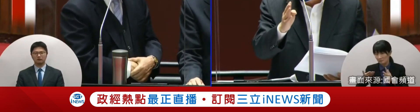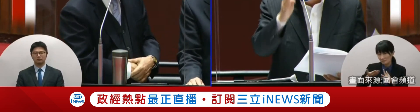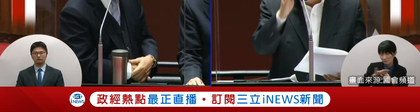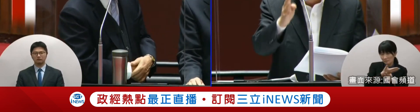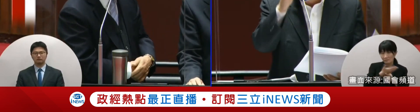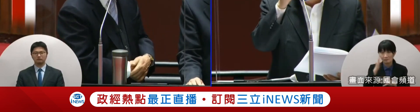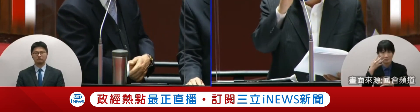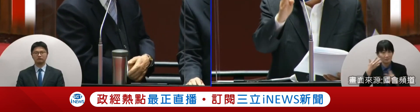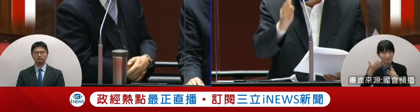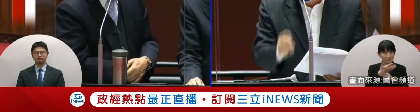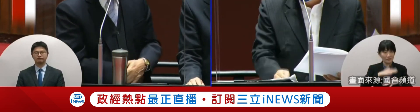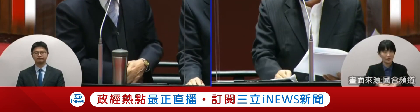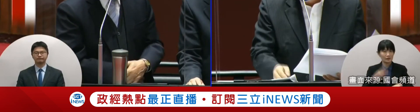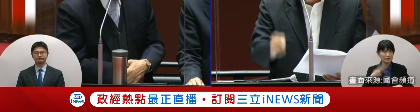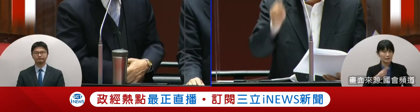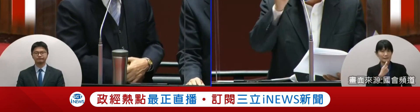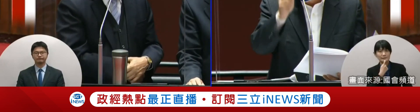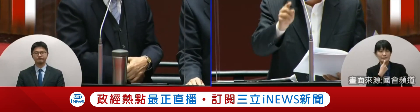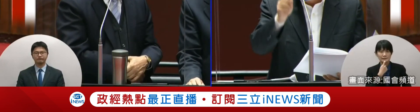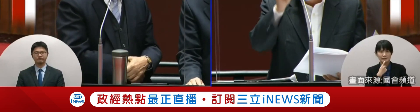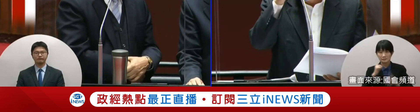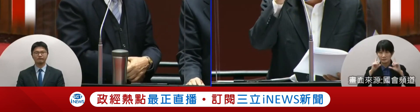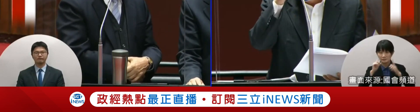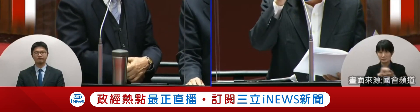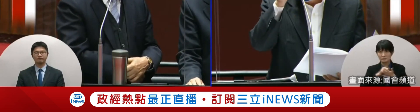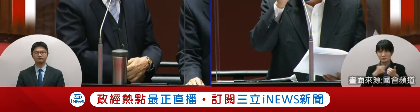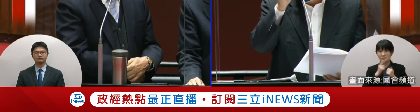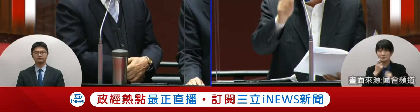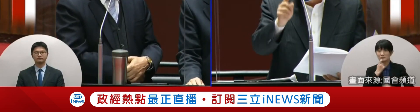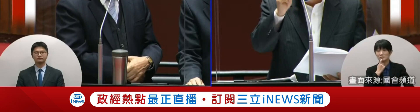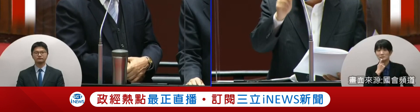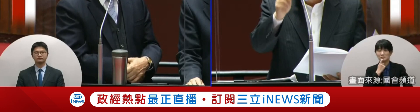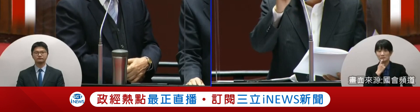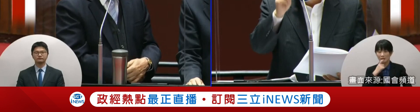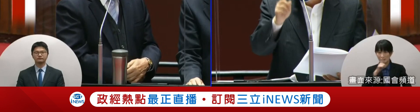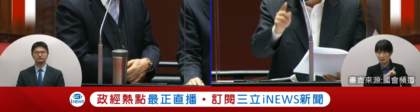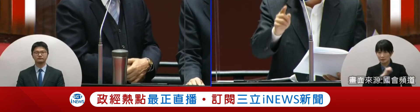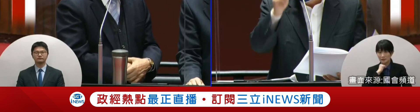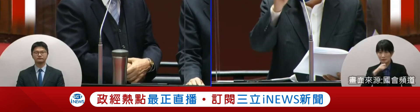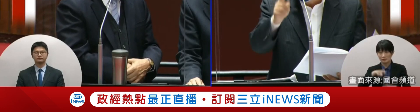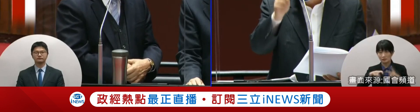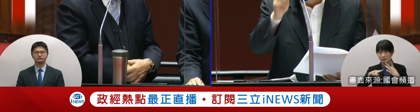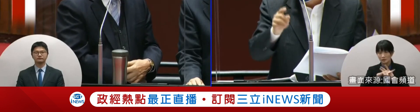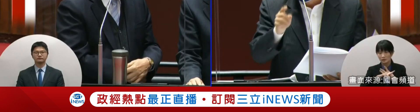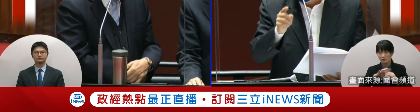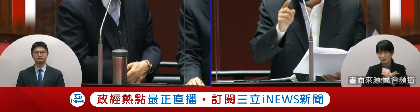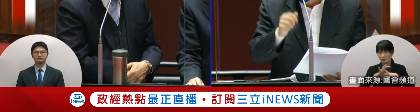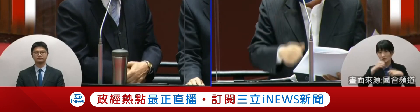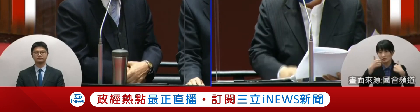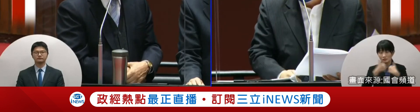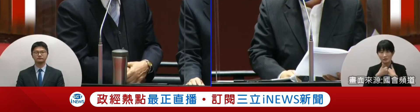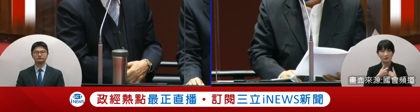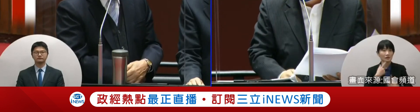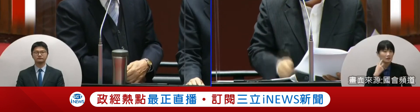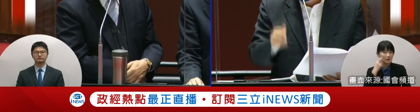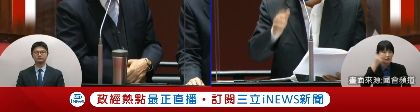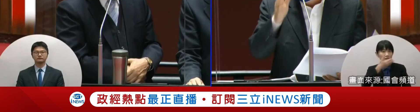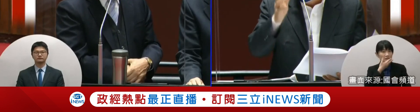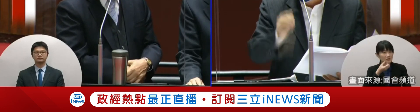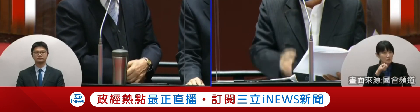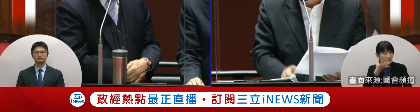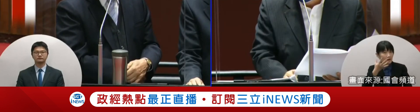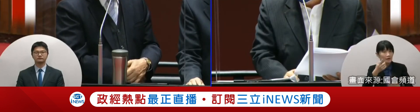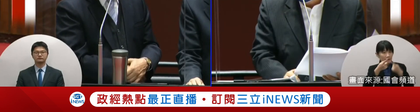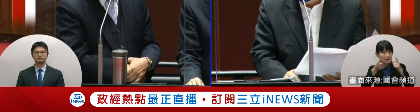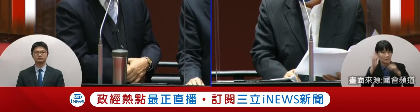疑，严重的质疑自强工业科学基金会是清华大学的白手套，直接